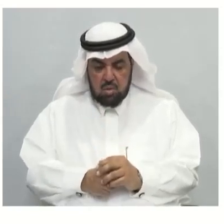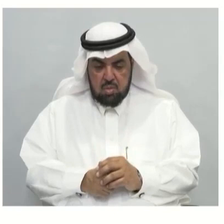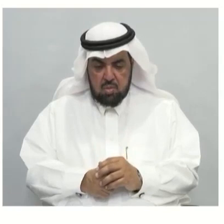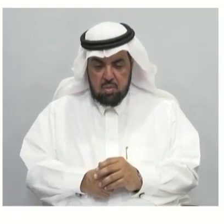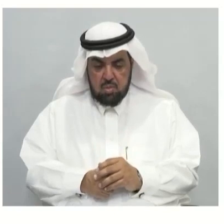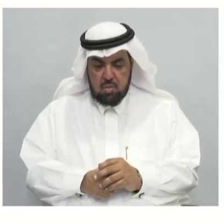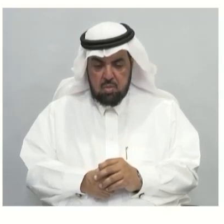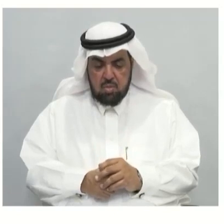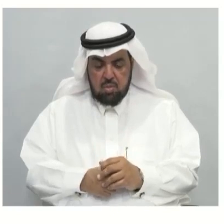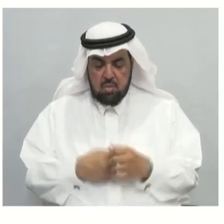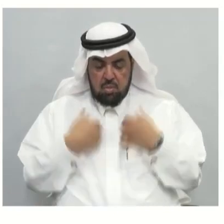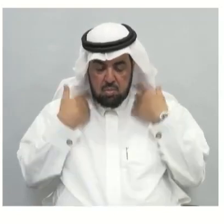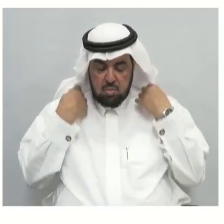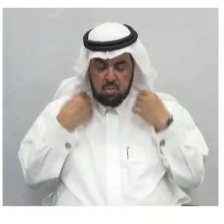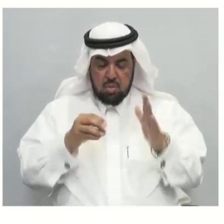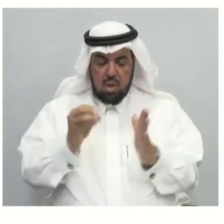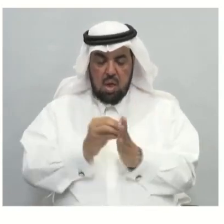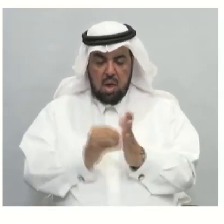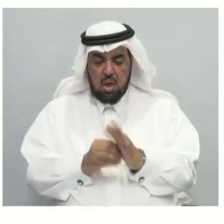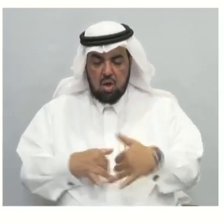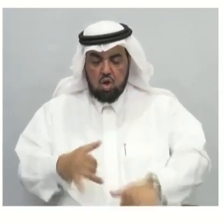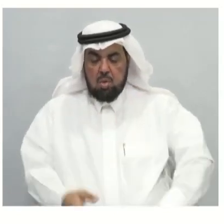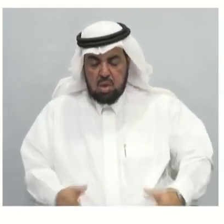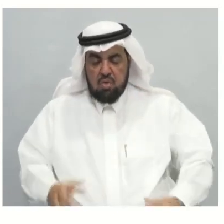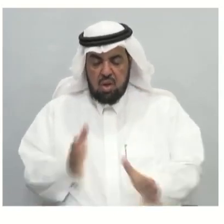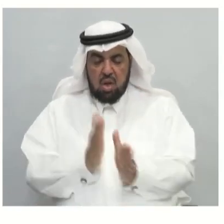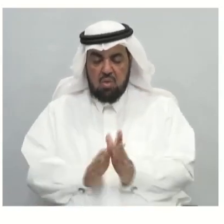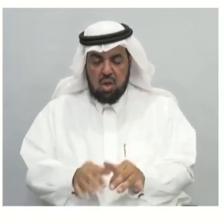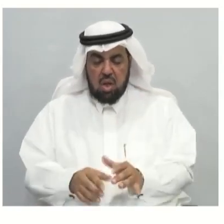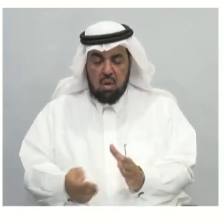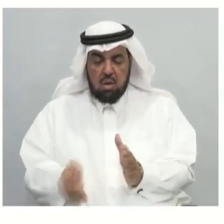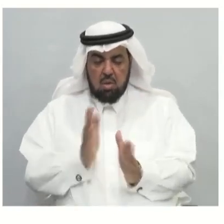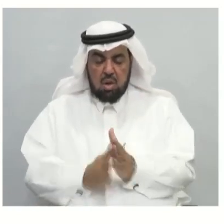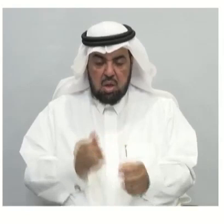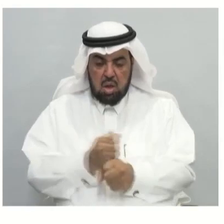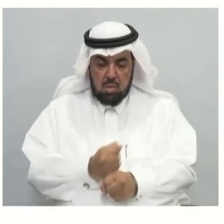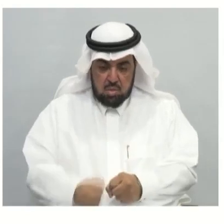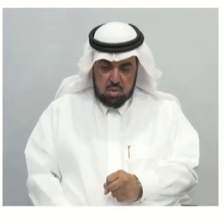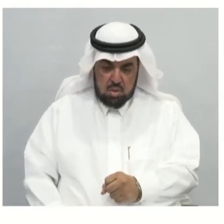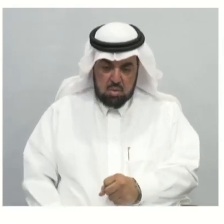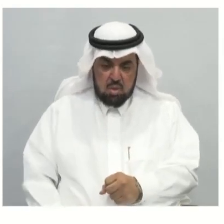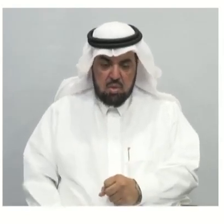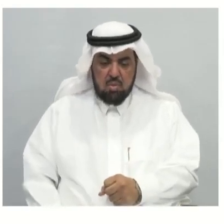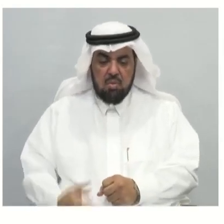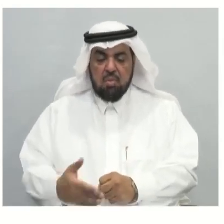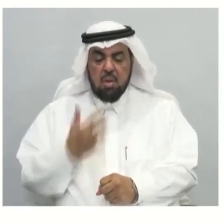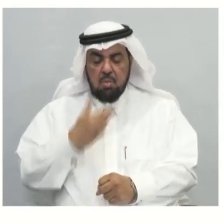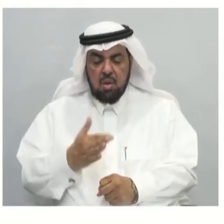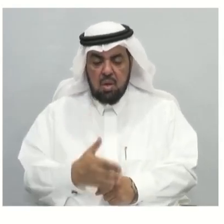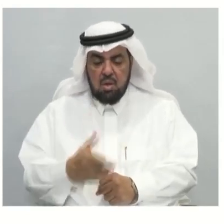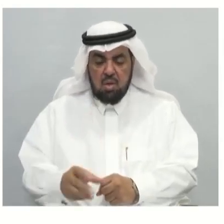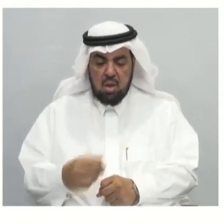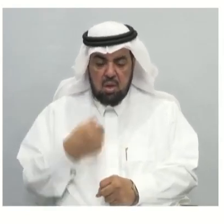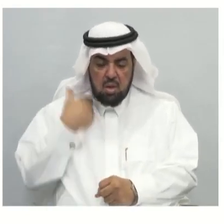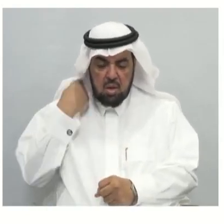النحويه عناصر الاسلوب الجيد في كتابه مستندات الاعمال يمكن تلخيص عناصر الاسلوب الجيد في كتابه مستندات الاعمال بكل بساطه في